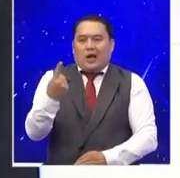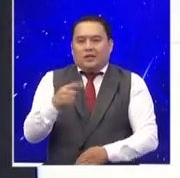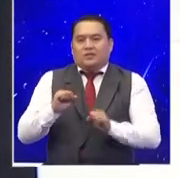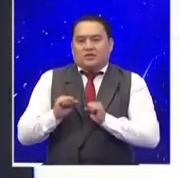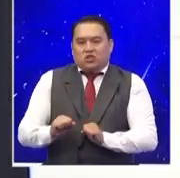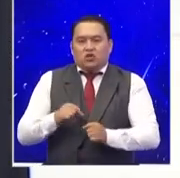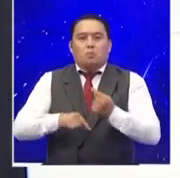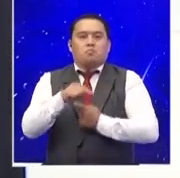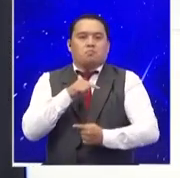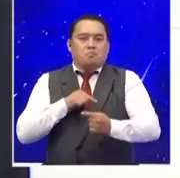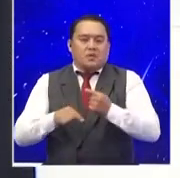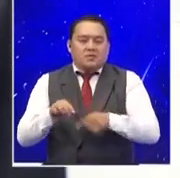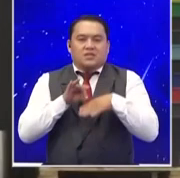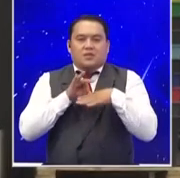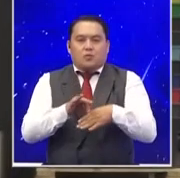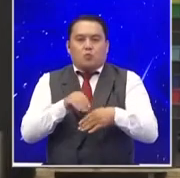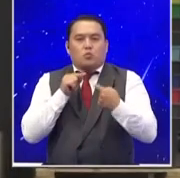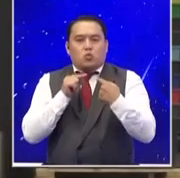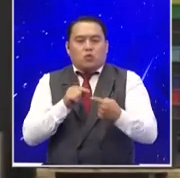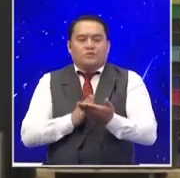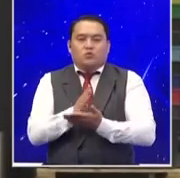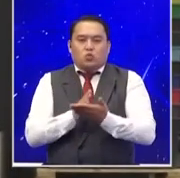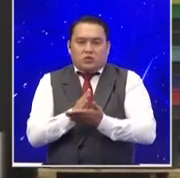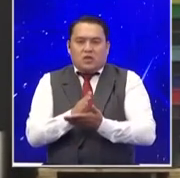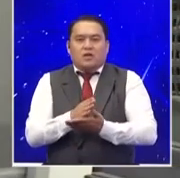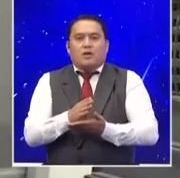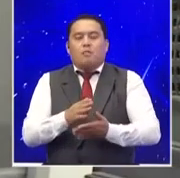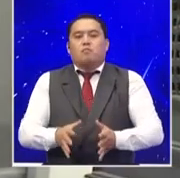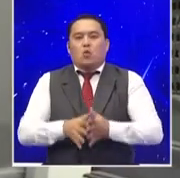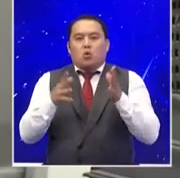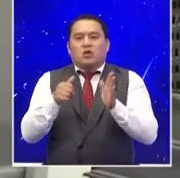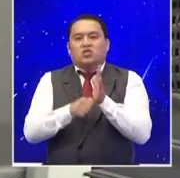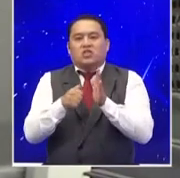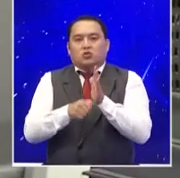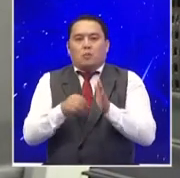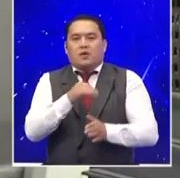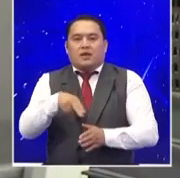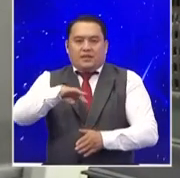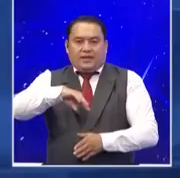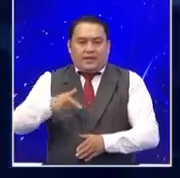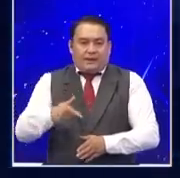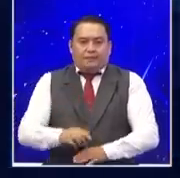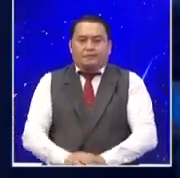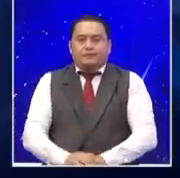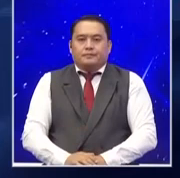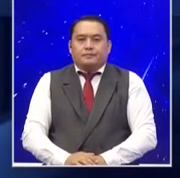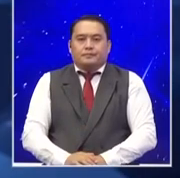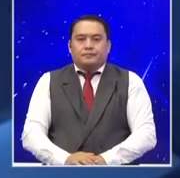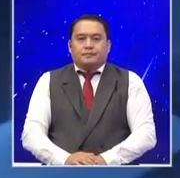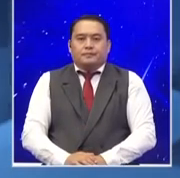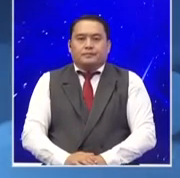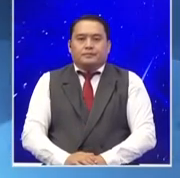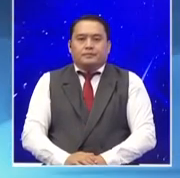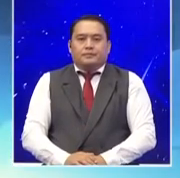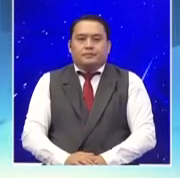защите бизнеса. Под сопровождением антикоррупционной службы региона находится более 600 миллиардов тенге. Ануар